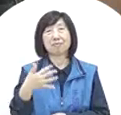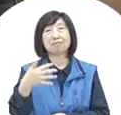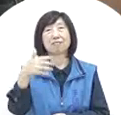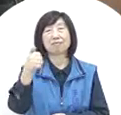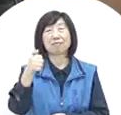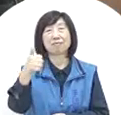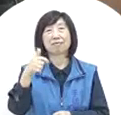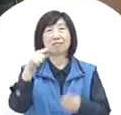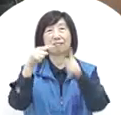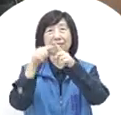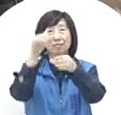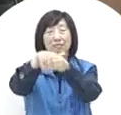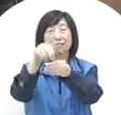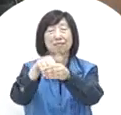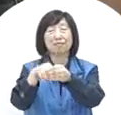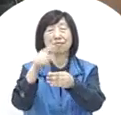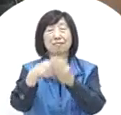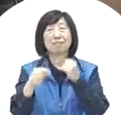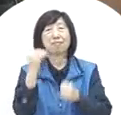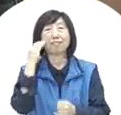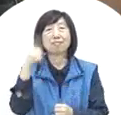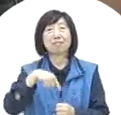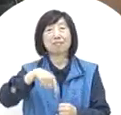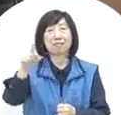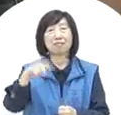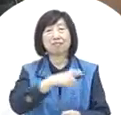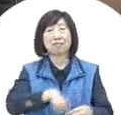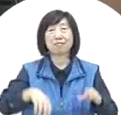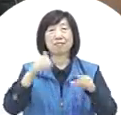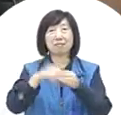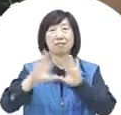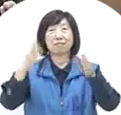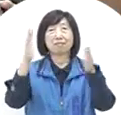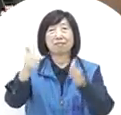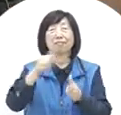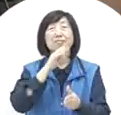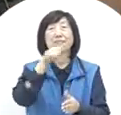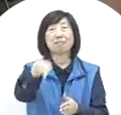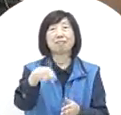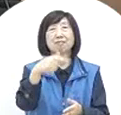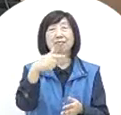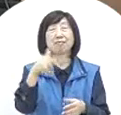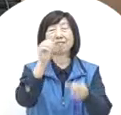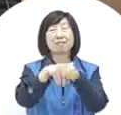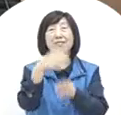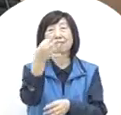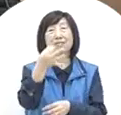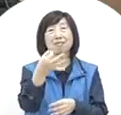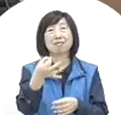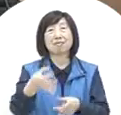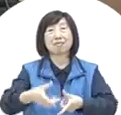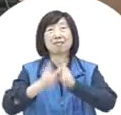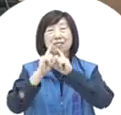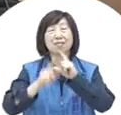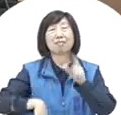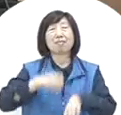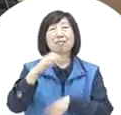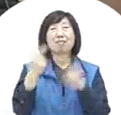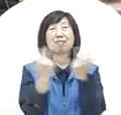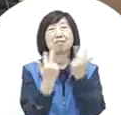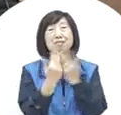115万2555个人投给你的票数。请问，如果你去参选总统，你的选举补助款是否会捐回来新北市？ 我会该做我该做的